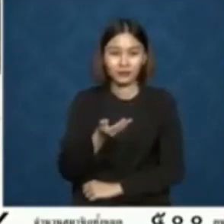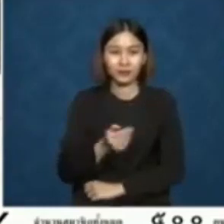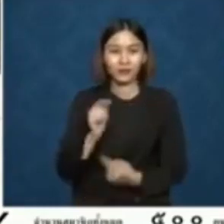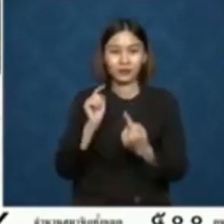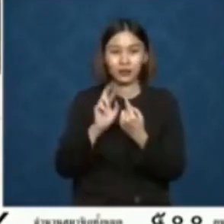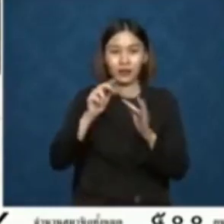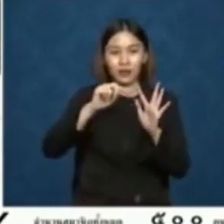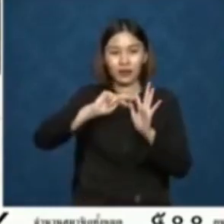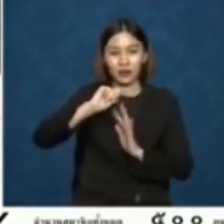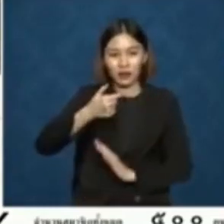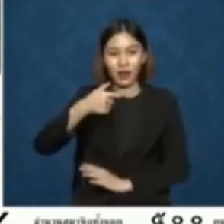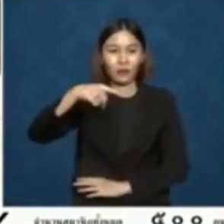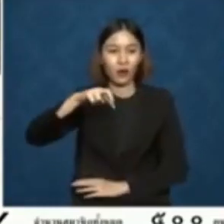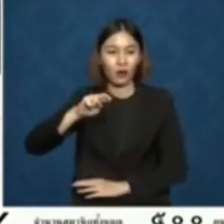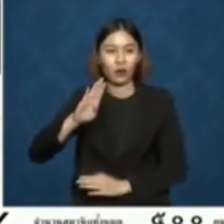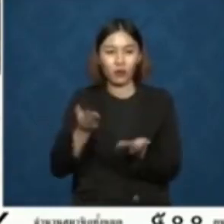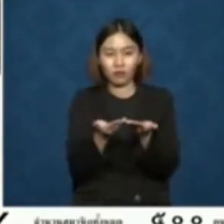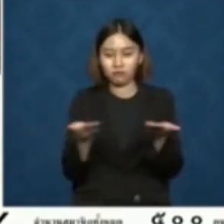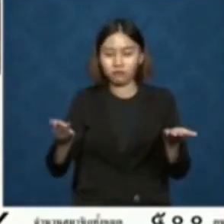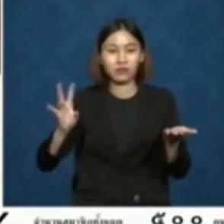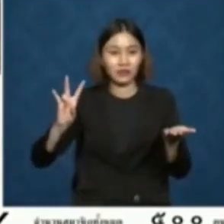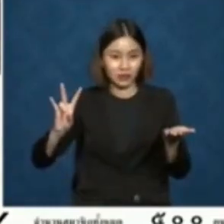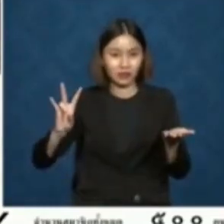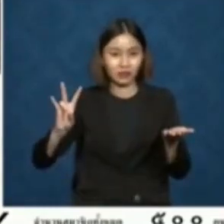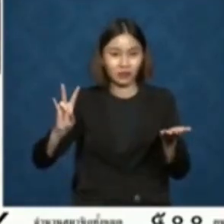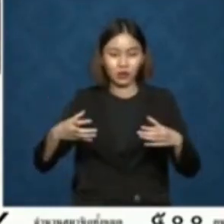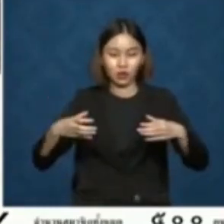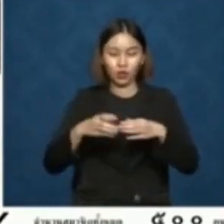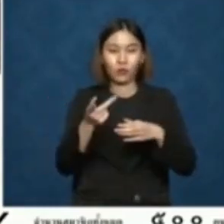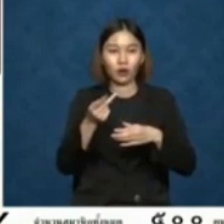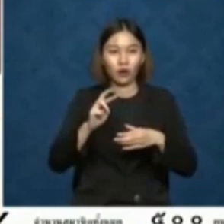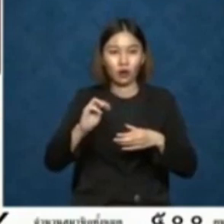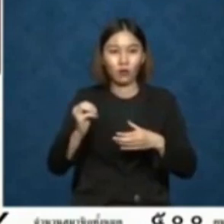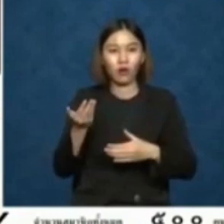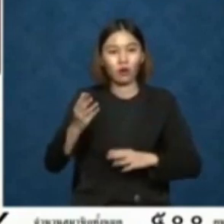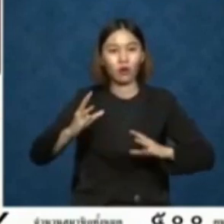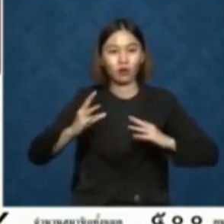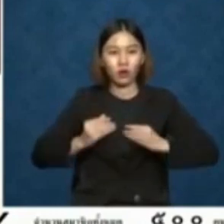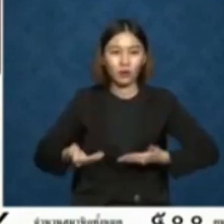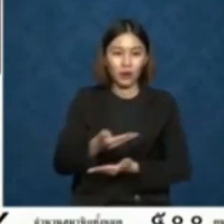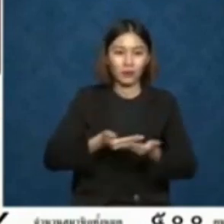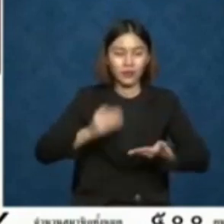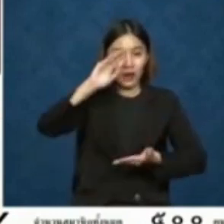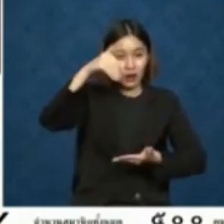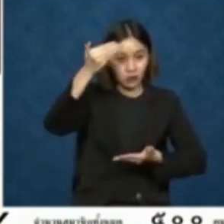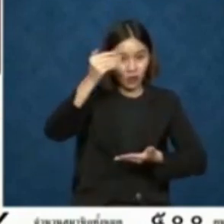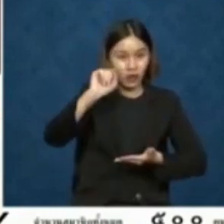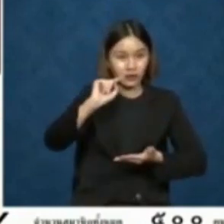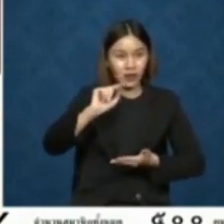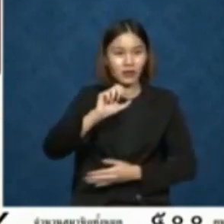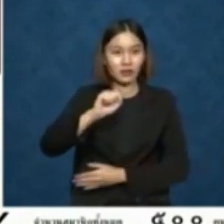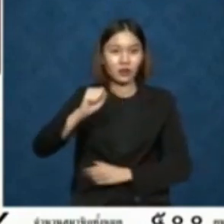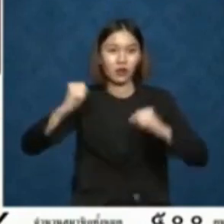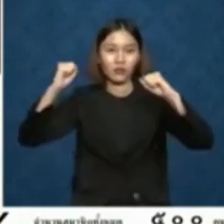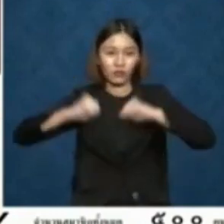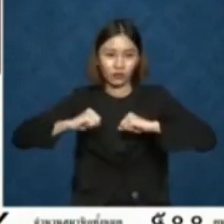หลักแรกพระราชบัญญัติทั้ง7ฉบับนะครับคณะรัฐมนตรีขอรับไปพิจารณาก่อนที่สภาจ